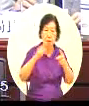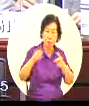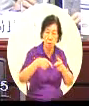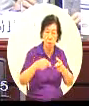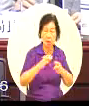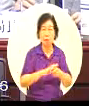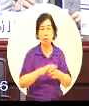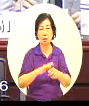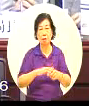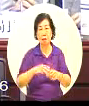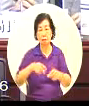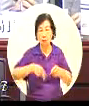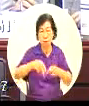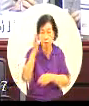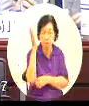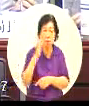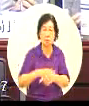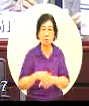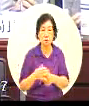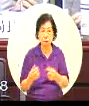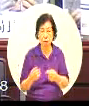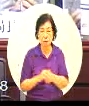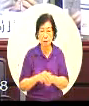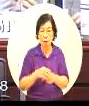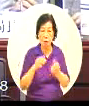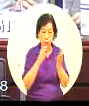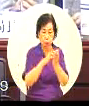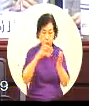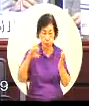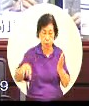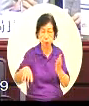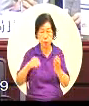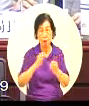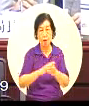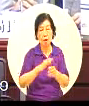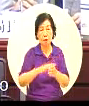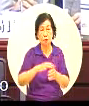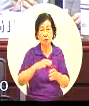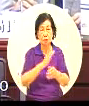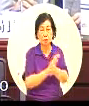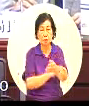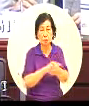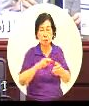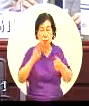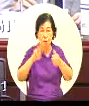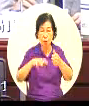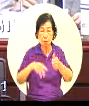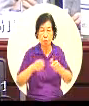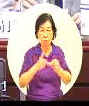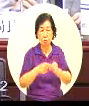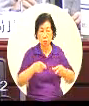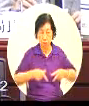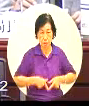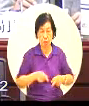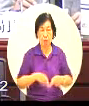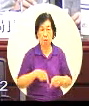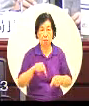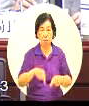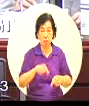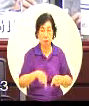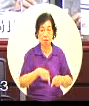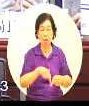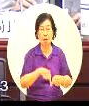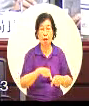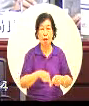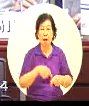人向左信中心这个方向来做思考啊，但是这个部分较复杂啦。啊，我已经